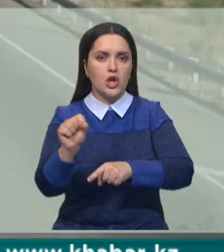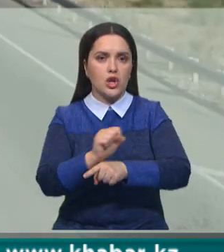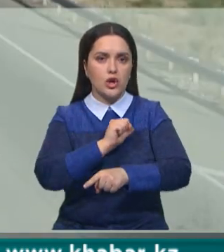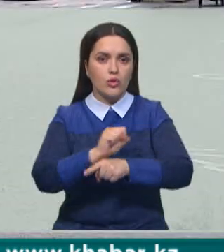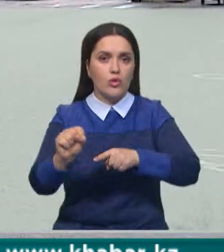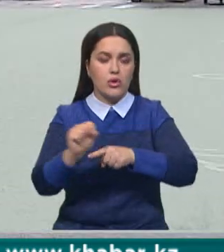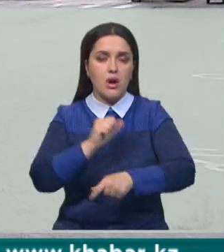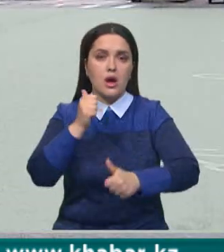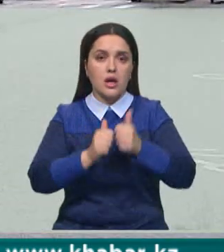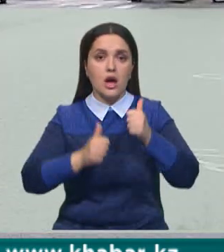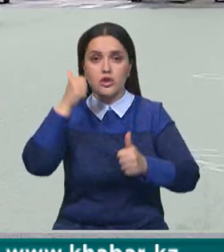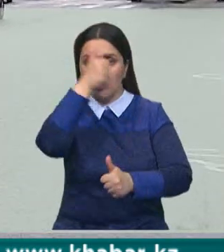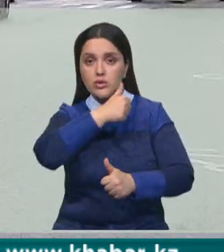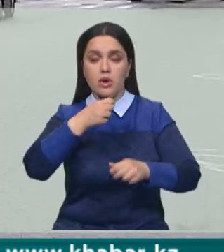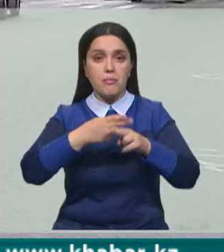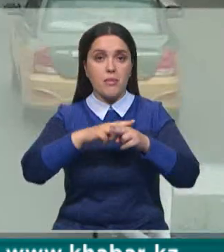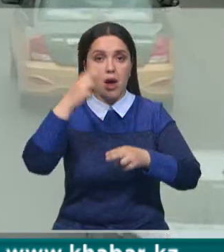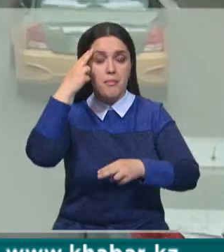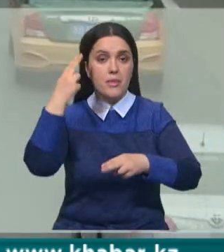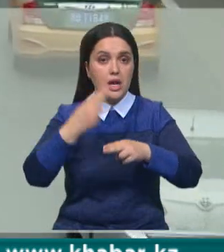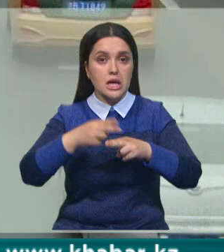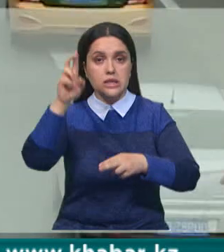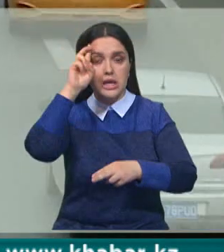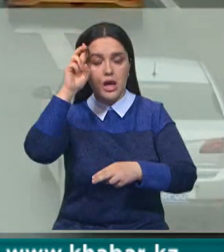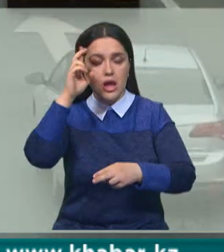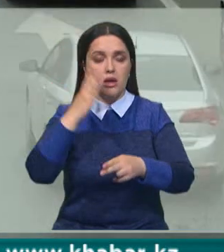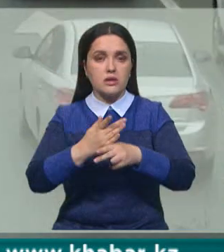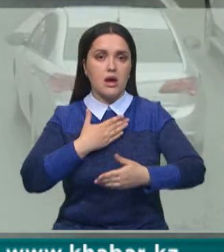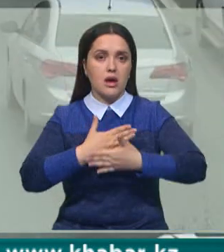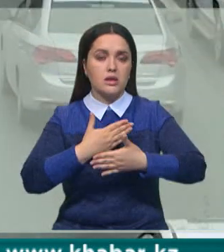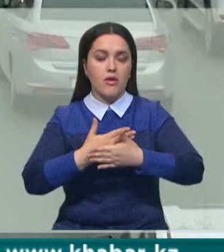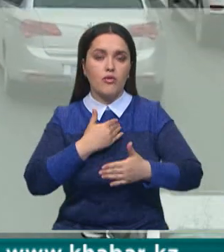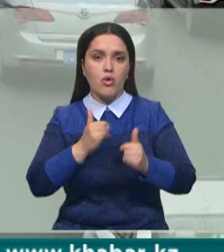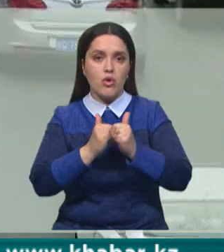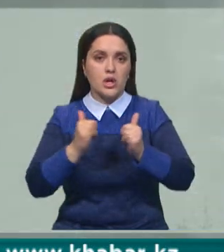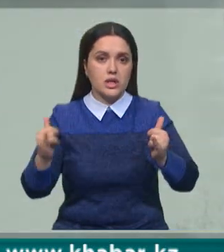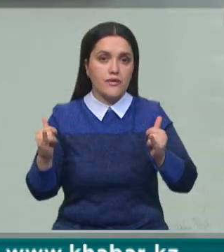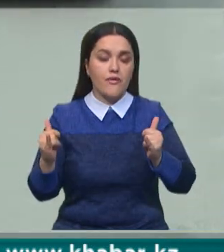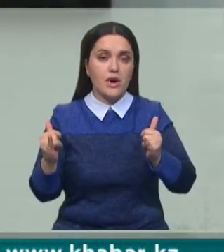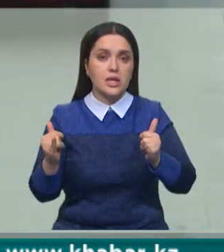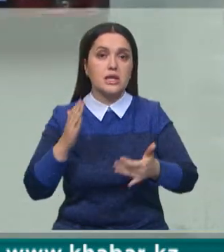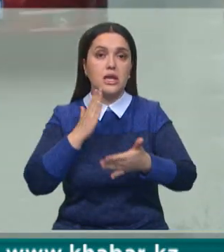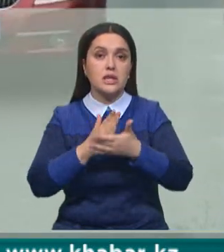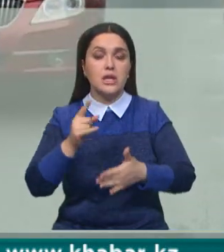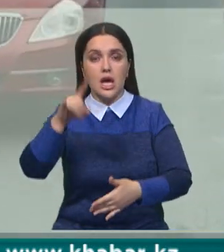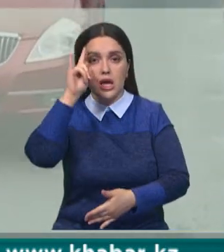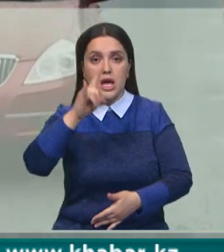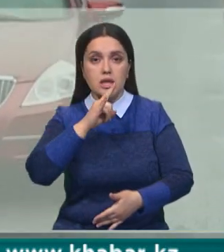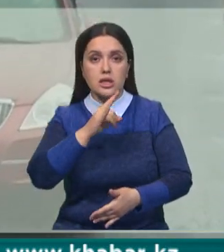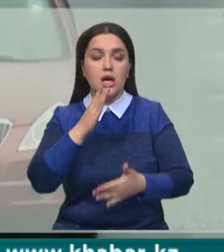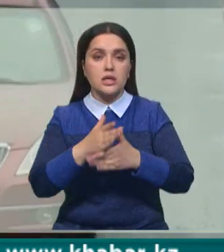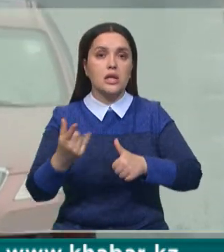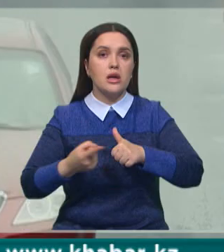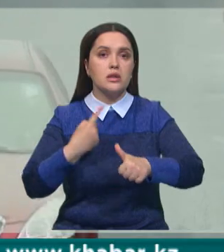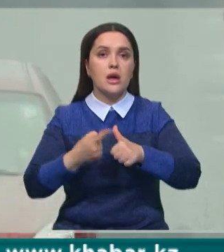год. И в этом братские страны тоже похожи в своем стремлении активно развиваться вопреки. Недаром ведь Казахстан заслуженно